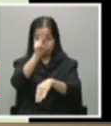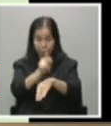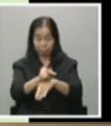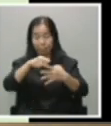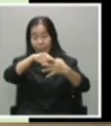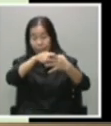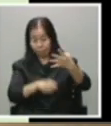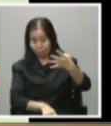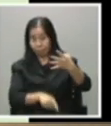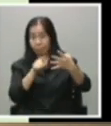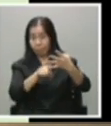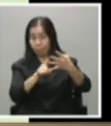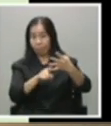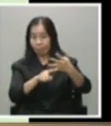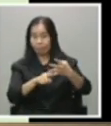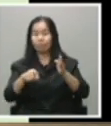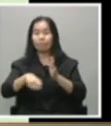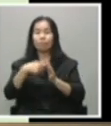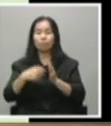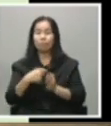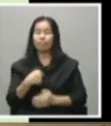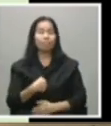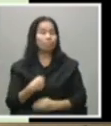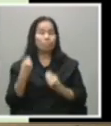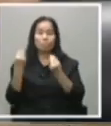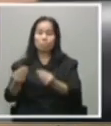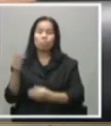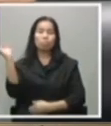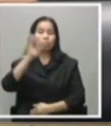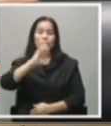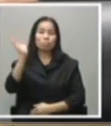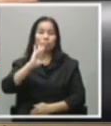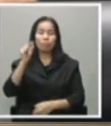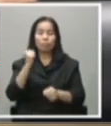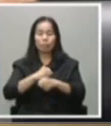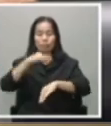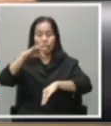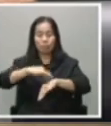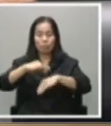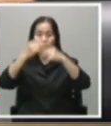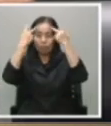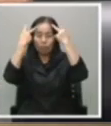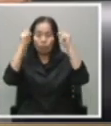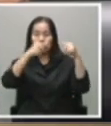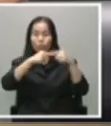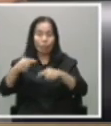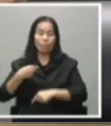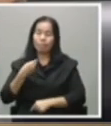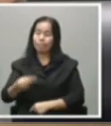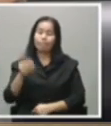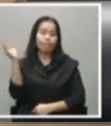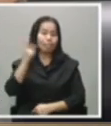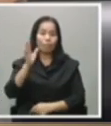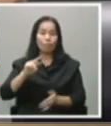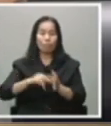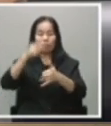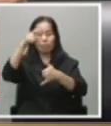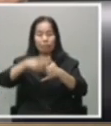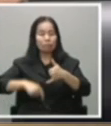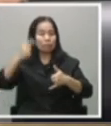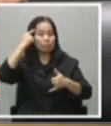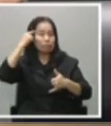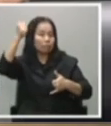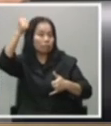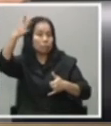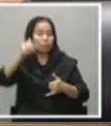ตุผลดังกล่าวดังข้างต้นผมไม่ไว้วางใจท่านบริหารราชการแผ่นดินต่อไปท่านขาดสามัญสำนึกเ